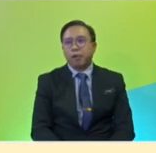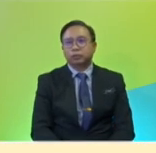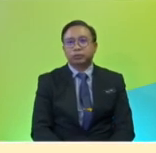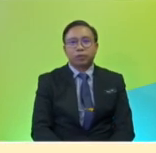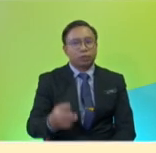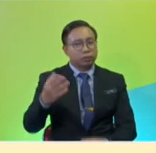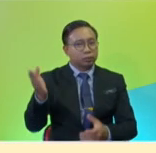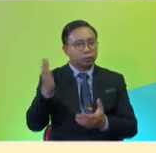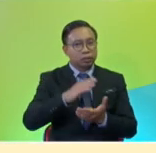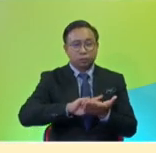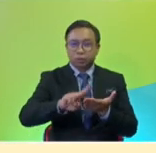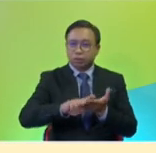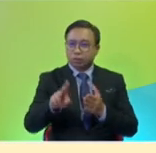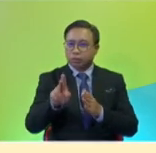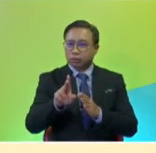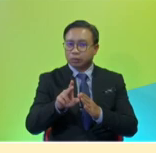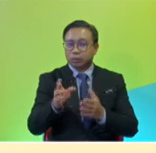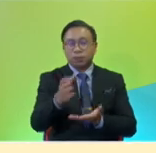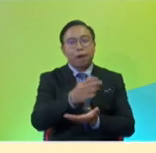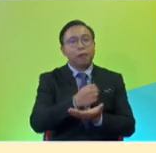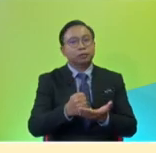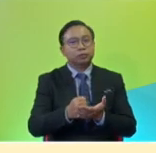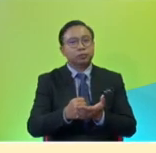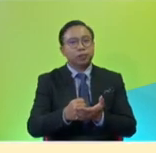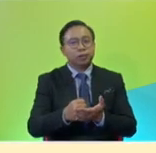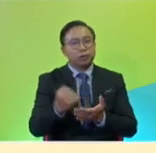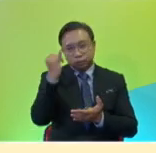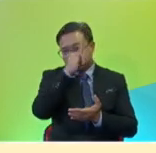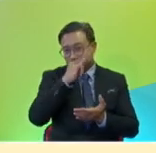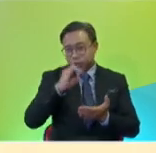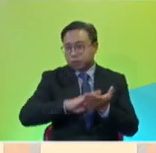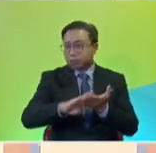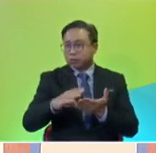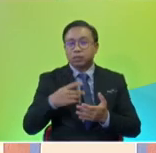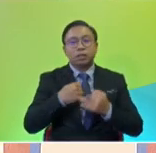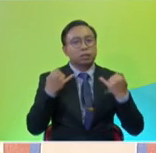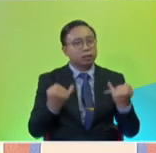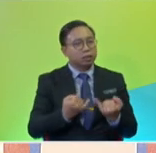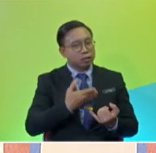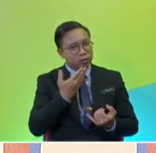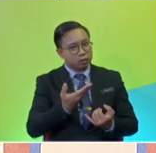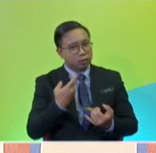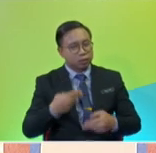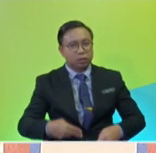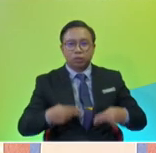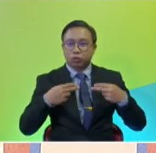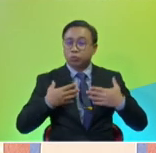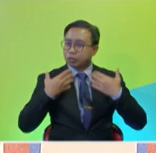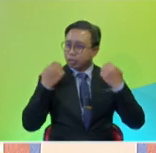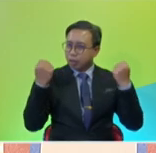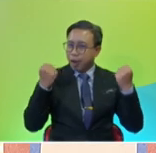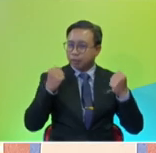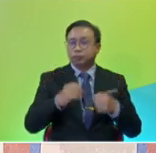Abang kemas rumah juga halaman. Indah bersih hati pun senang. Hidup sihat